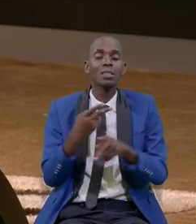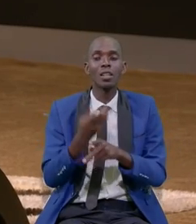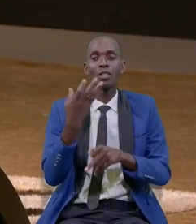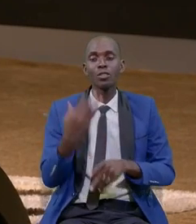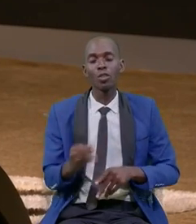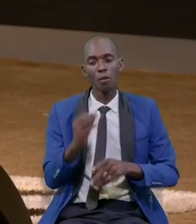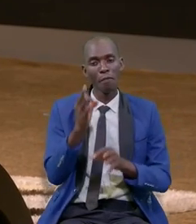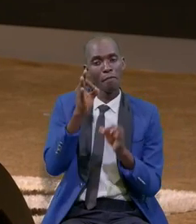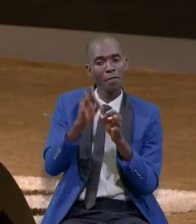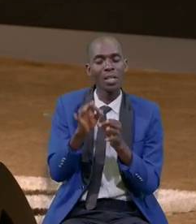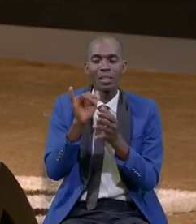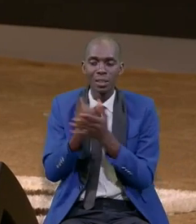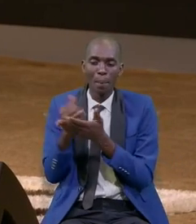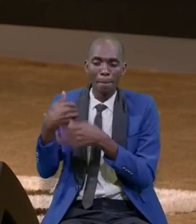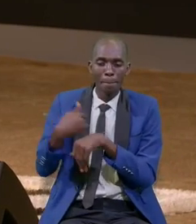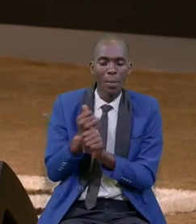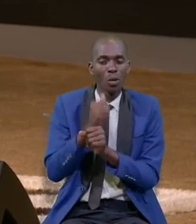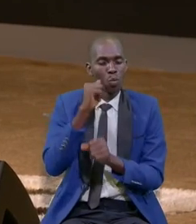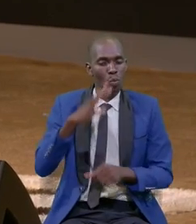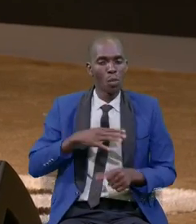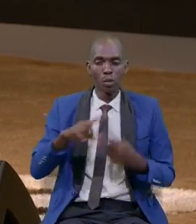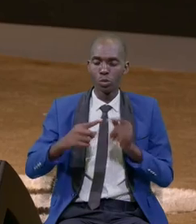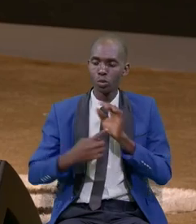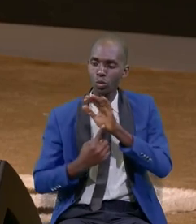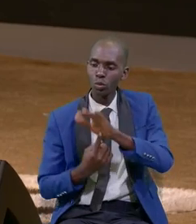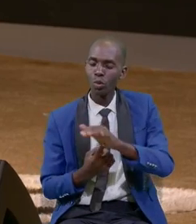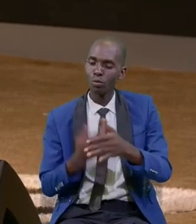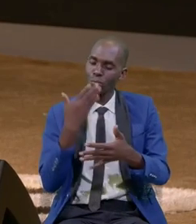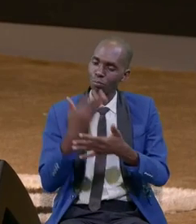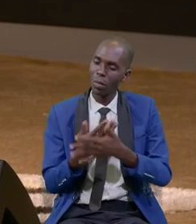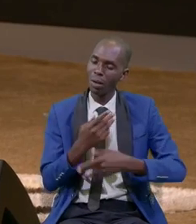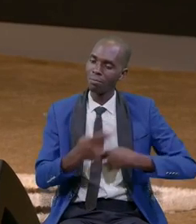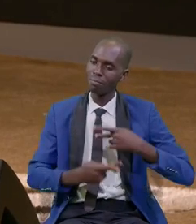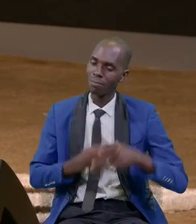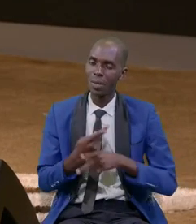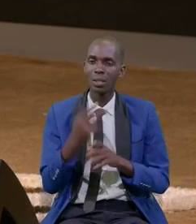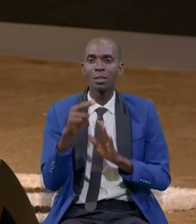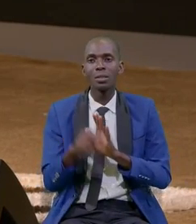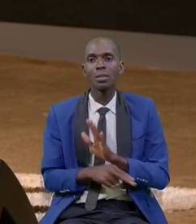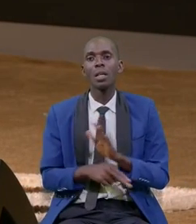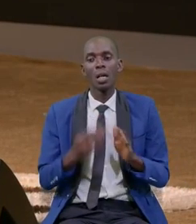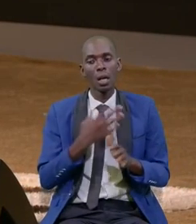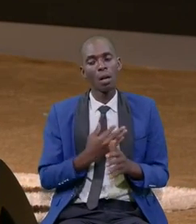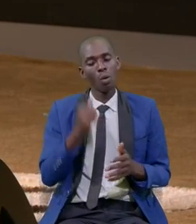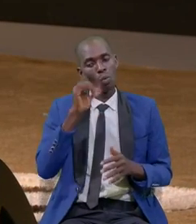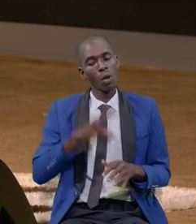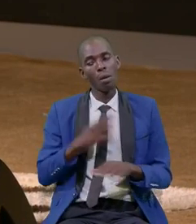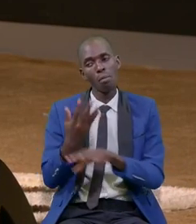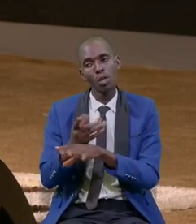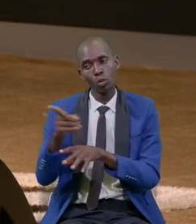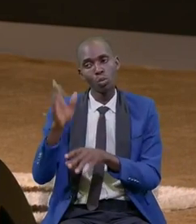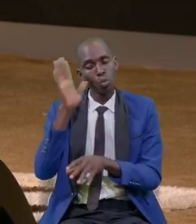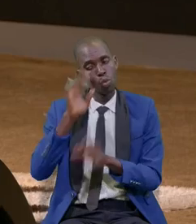la bonté. Et elle aussi a montré et dit que